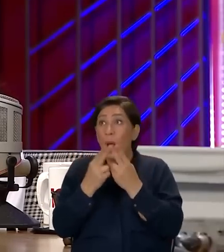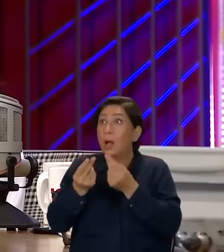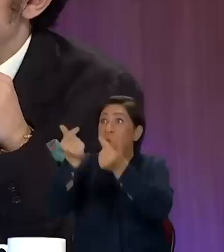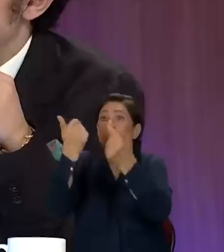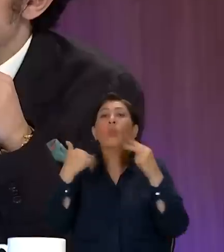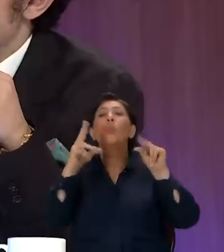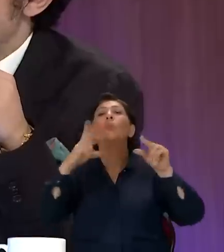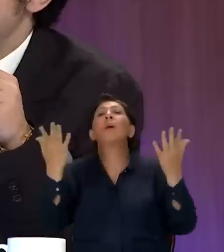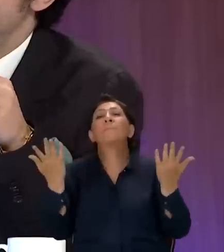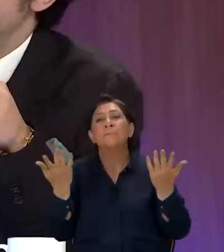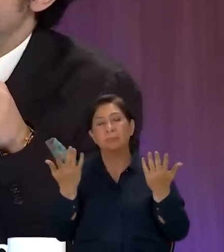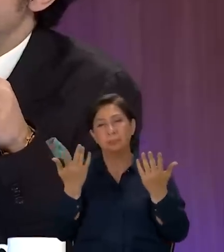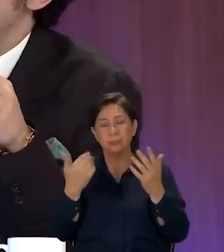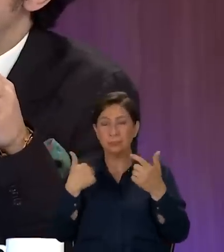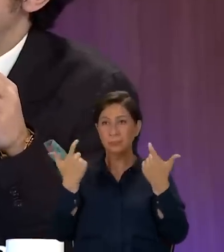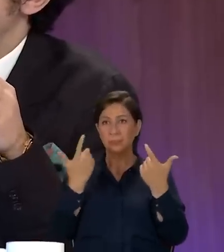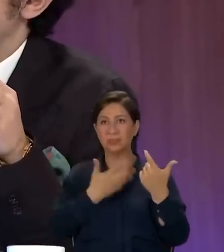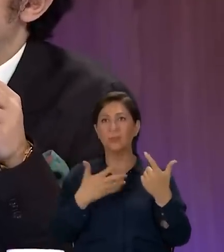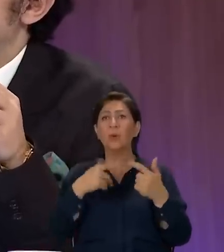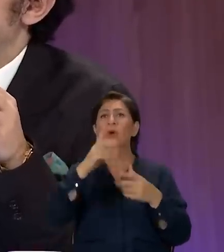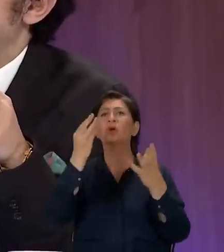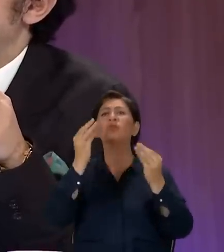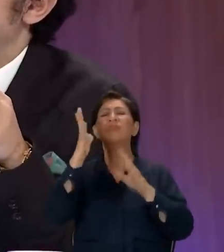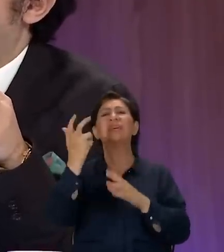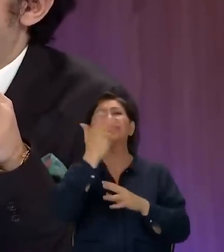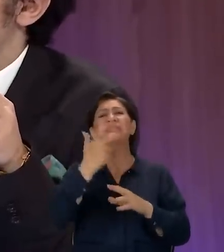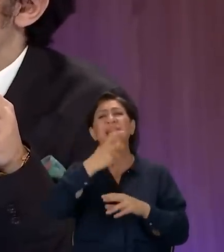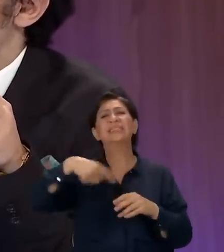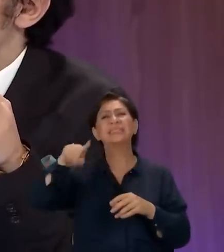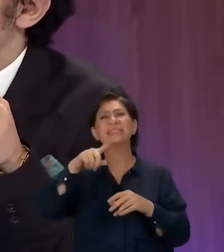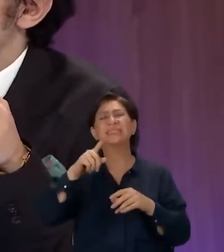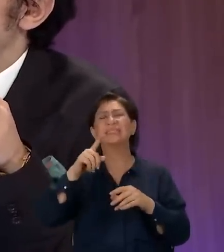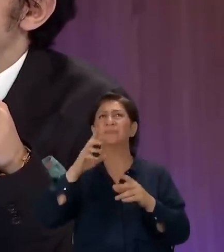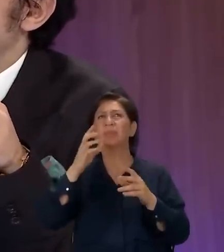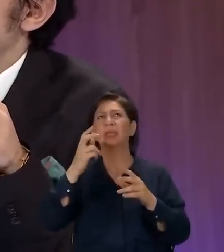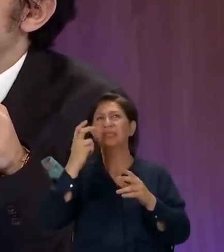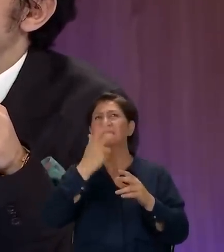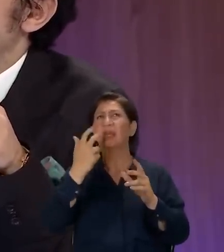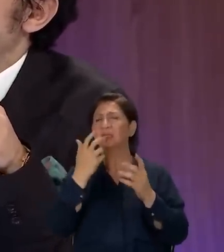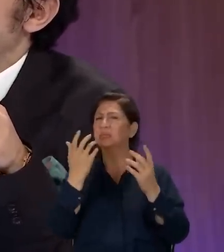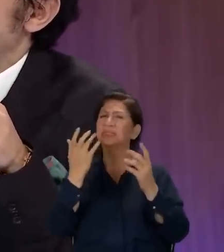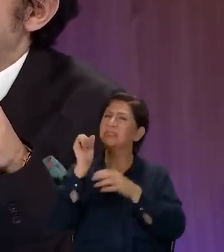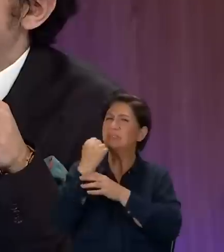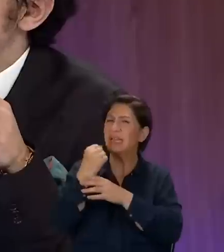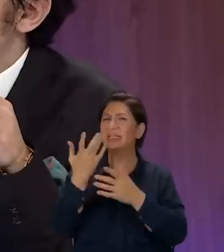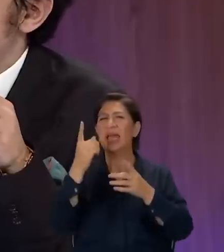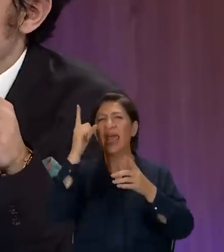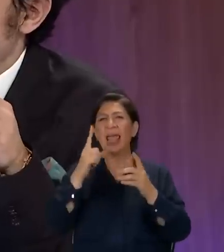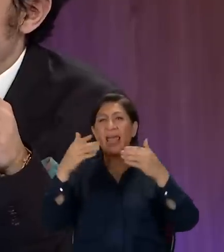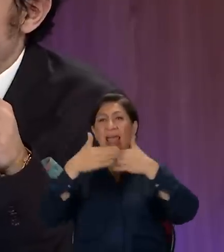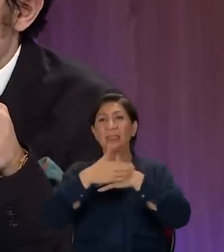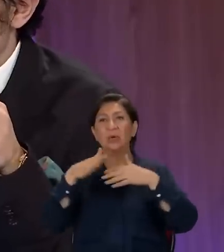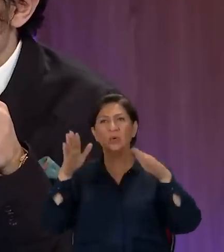ben? Affedersiniz. Aslında birçok sanatçının, aslında daha çok sanatçıların başına geliyor. Bir ilk gece